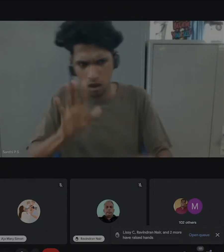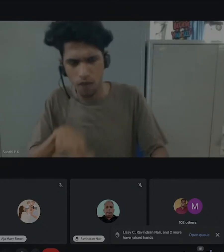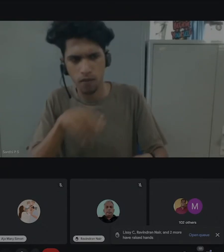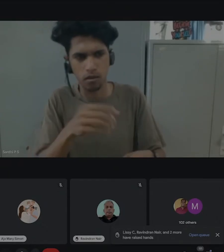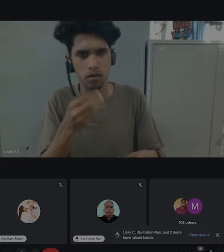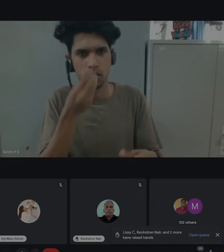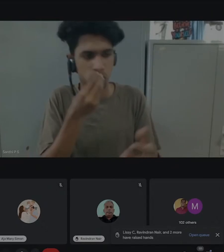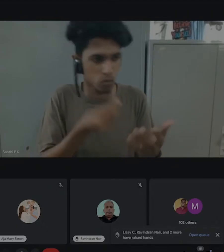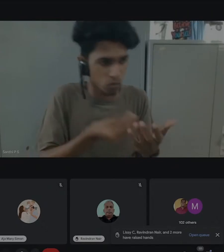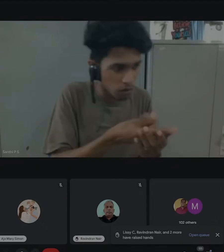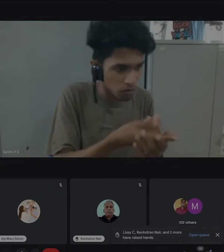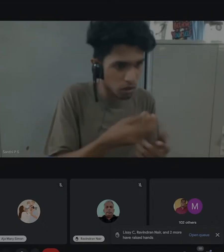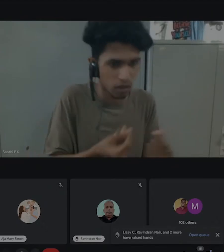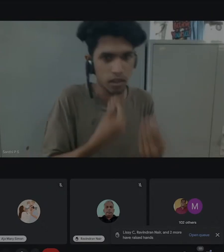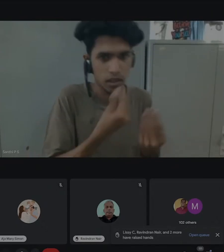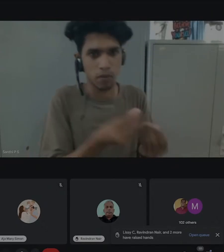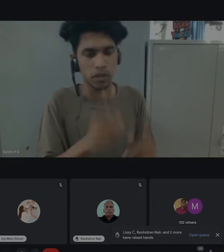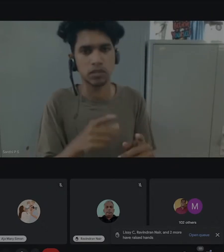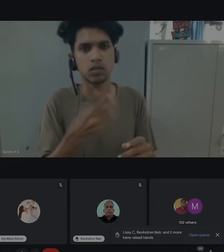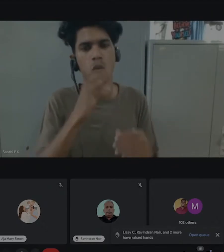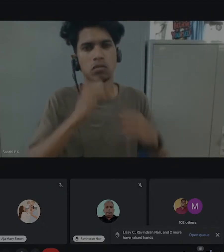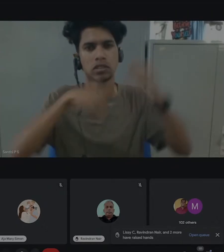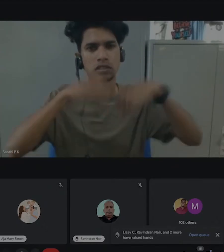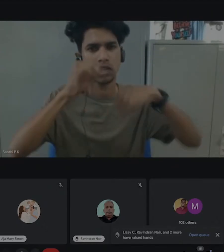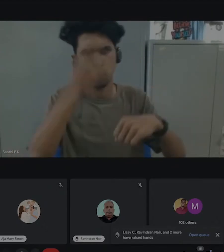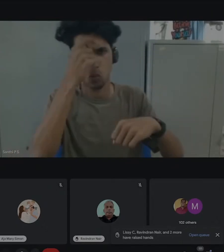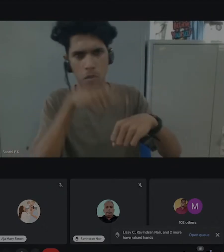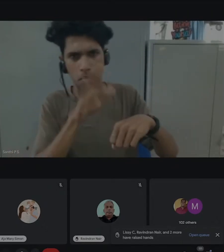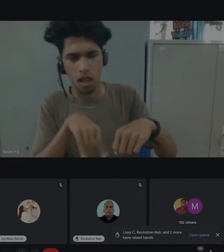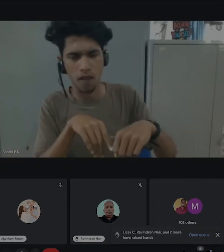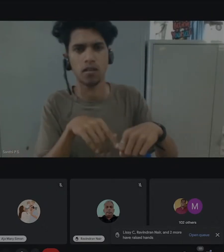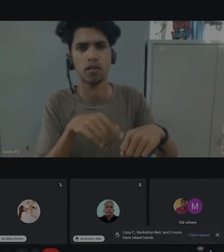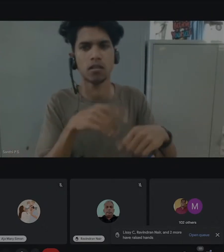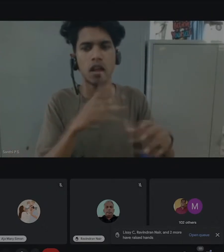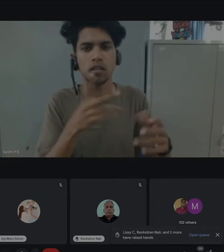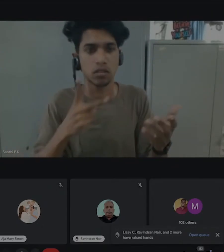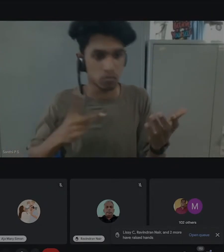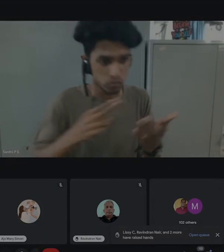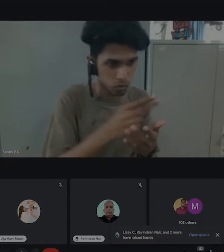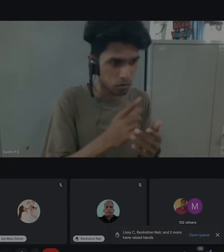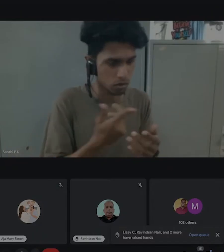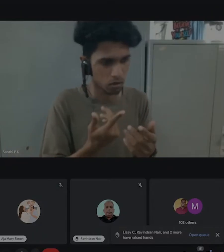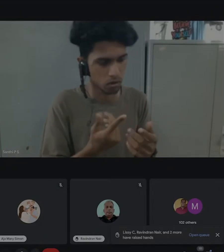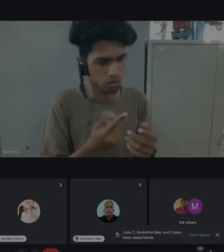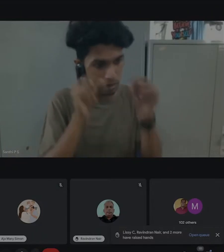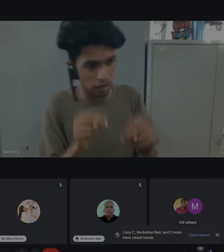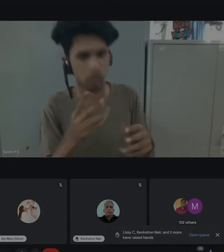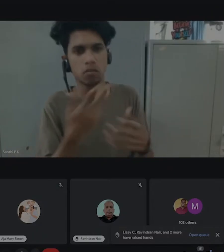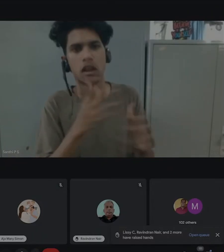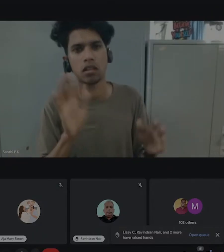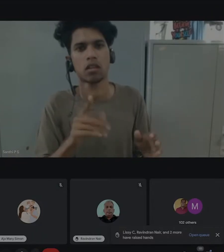ചെയ്യണം. അതല്ല സ്ട്രക്ചറൽ ബുദ്ധിമുട്ട്, അവയവ സംബന്ധമായി എന്തെങ്കിലും നമുക്ക് സർജറി കൊണ്ടോ മറ്റോ മാറ്റാൻ കഴിയുന്ന ഒരു കാര്യമാണെന്നുണ്ടെങ്കിൽ